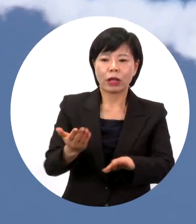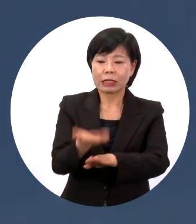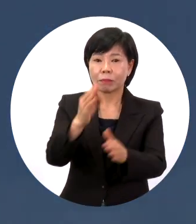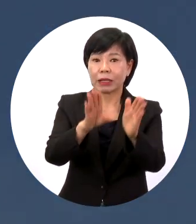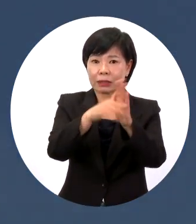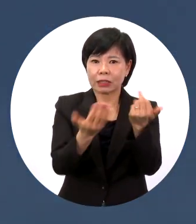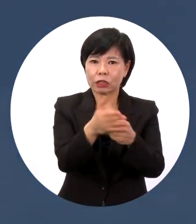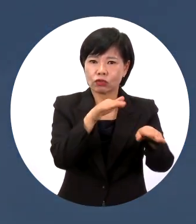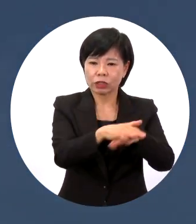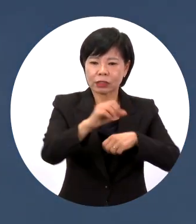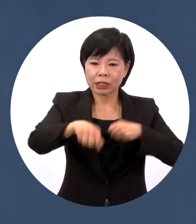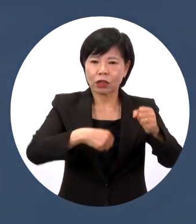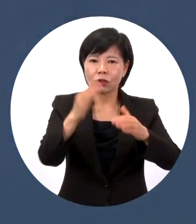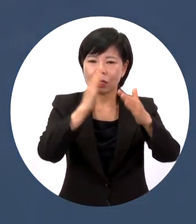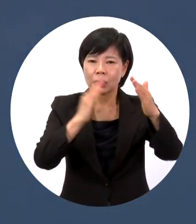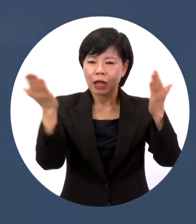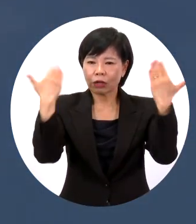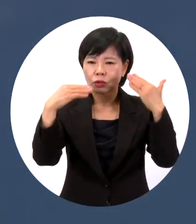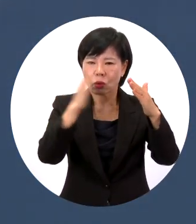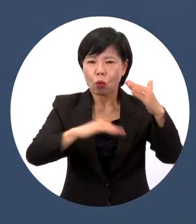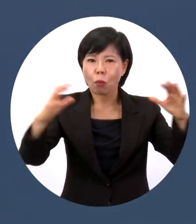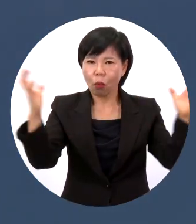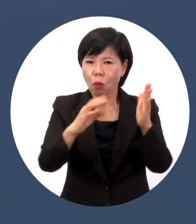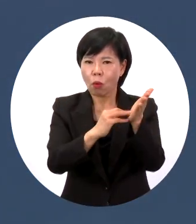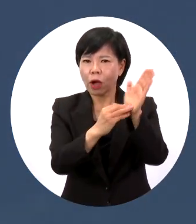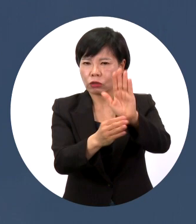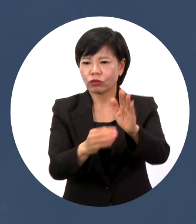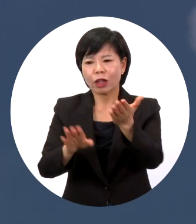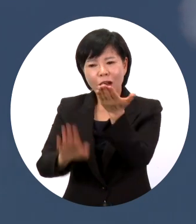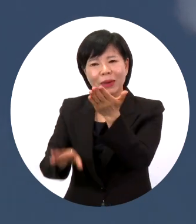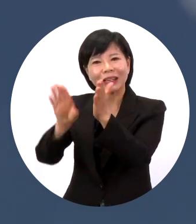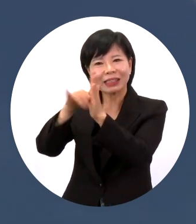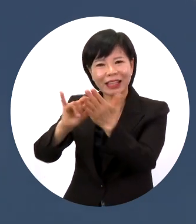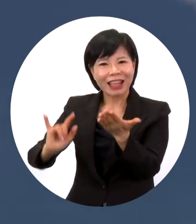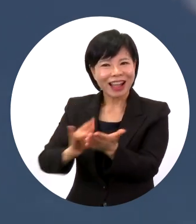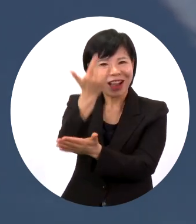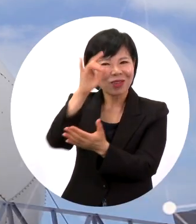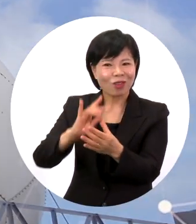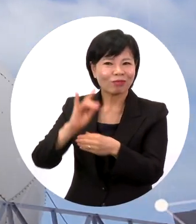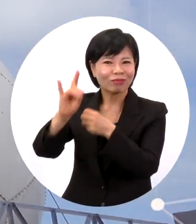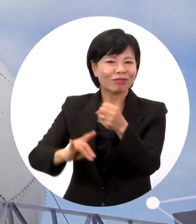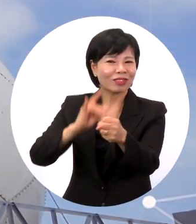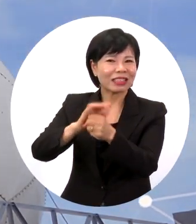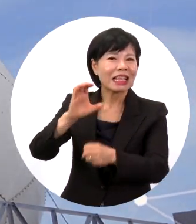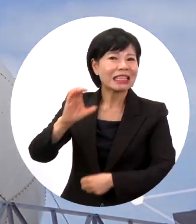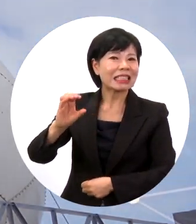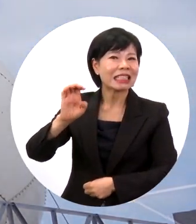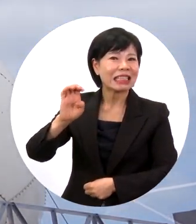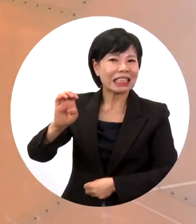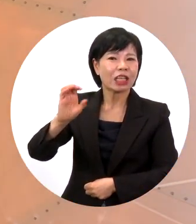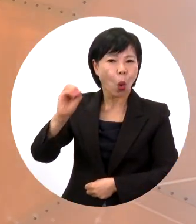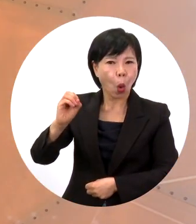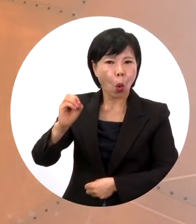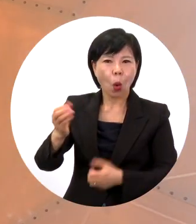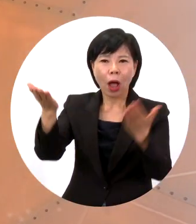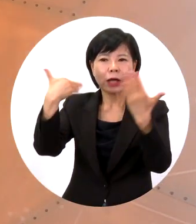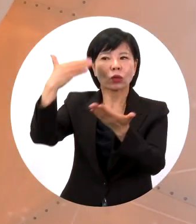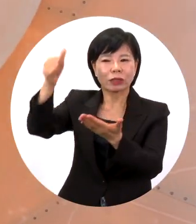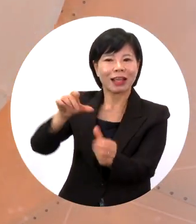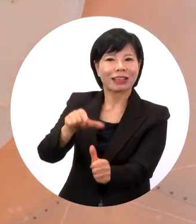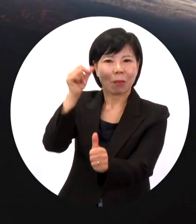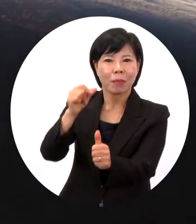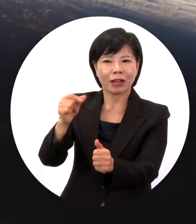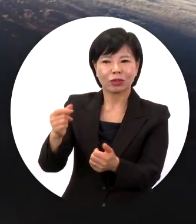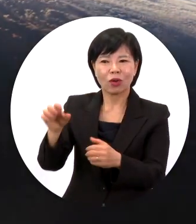상반기 제주형 자율학교 공모에 이어 하반기에는 항공우주 분야 CEO 출신 개방형 교장 선발, 시설 및